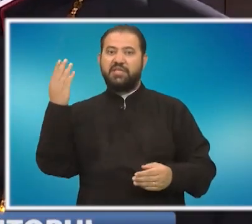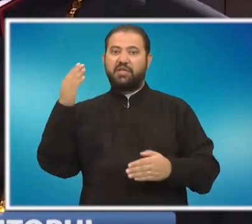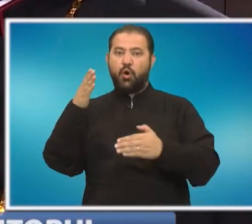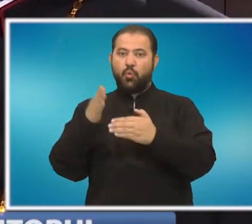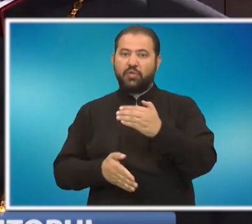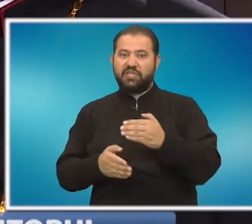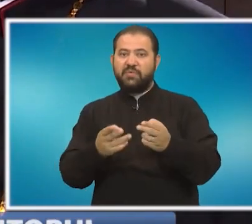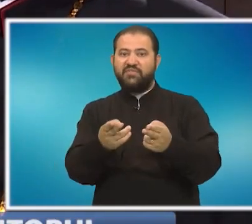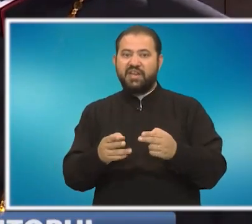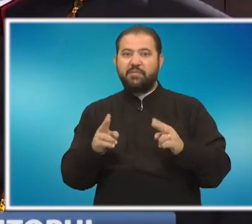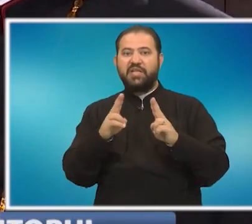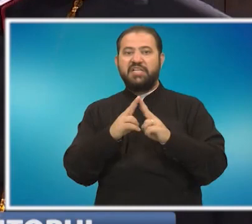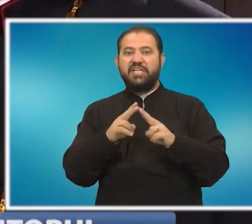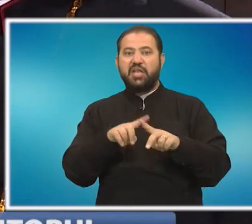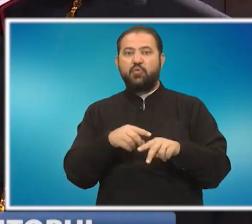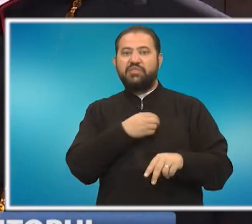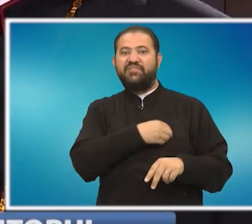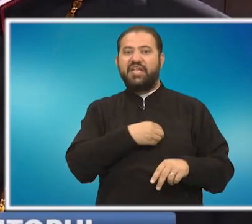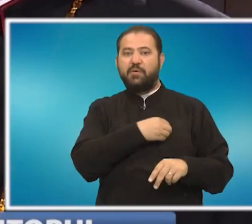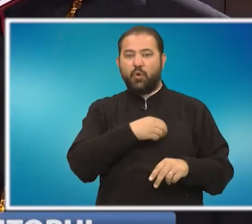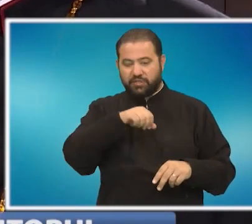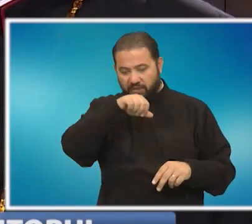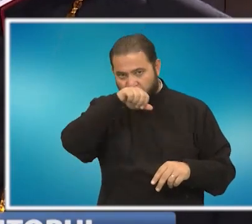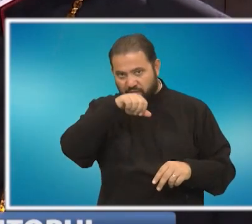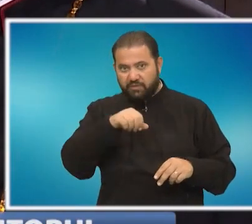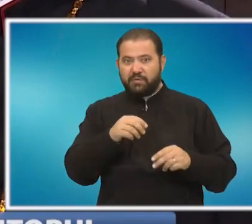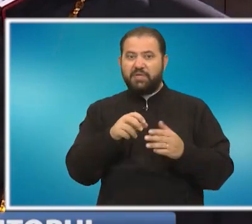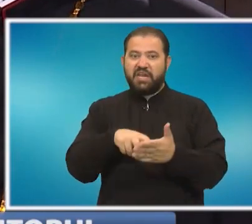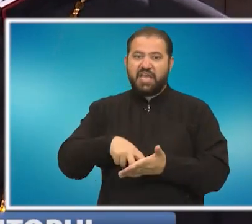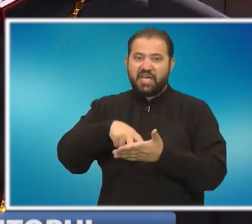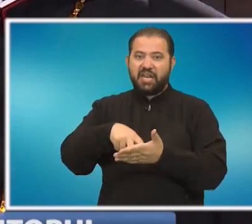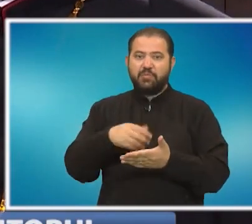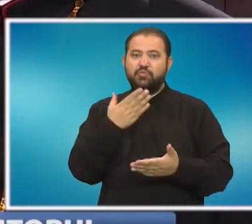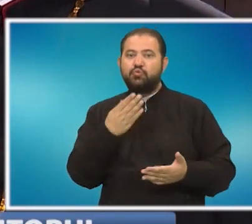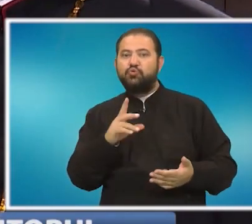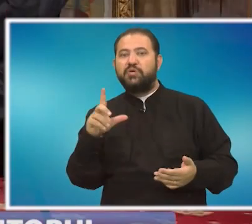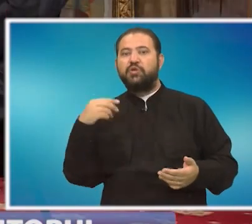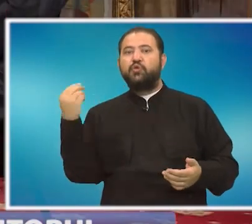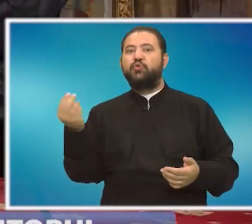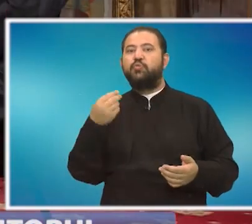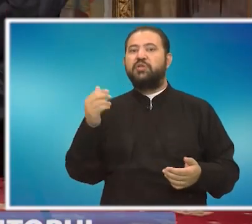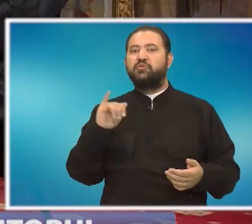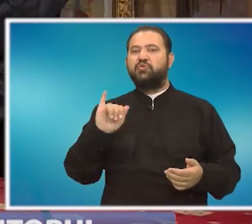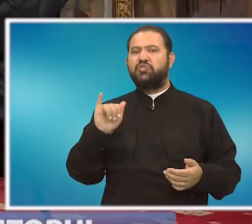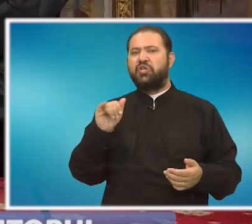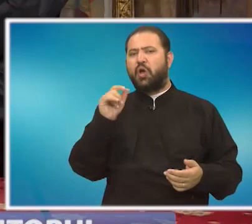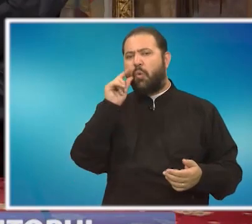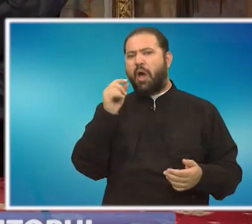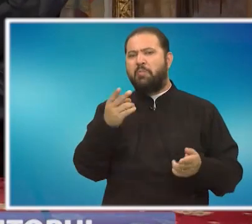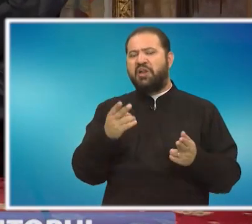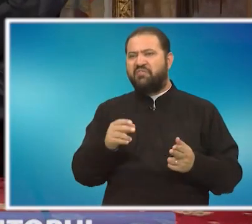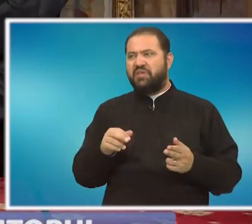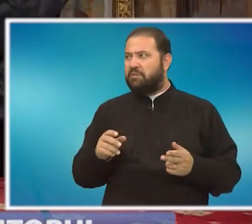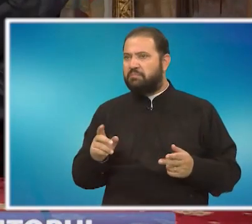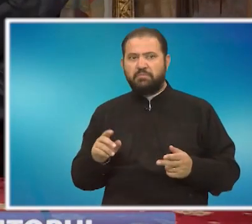la comuniunea sfinților, câștigi un loc mai înalt, mai sus pentru sufletul tău. Iar cei care se aruncă direct în față,